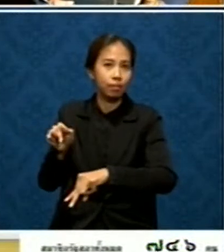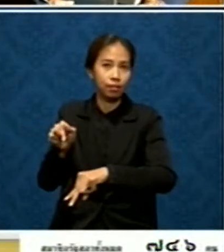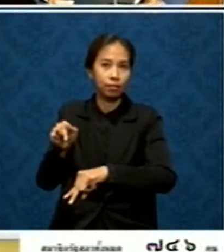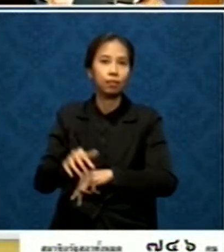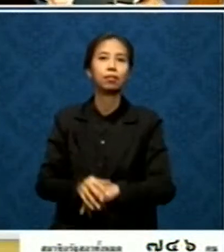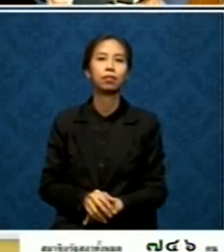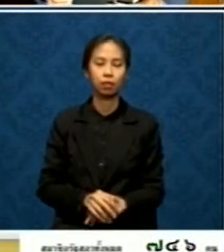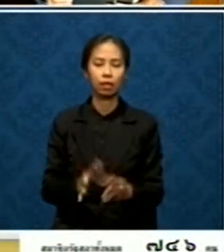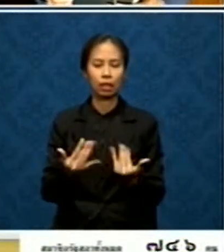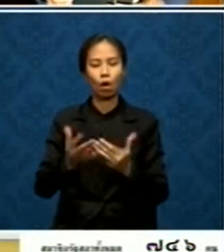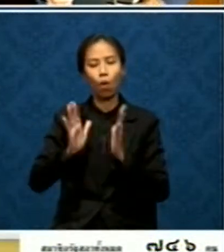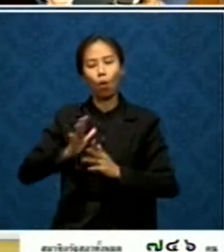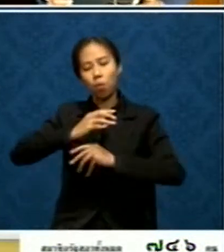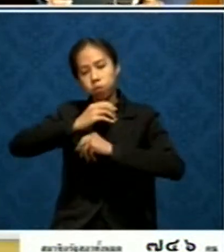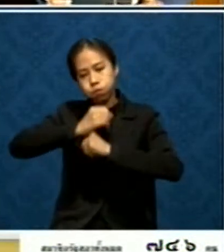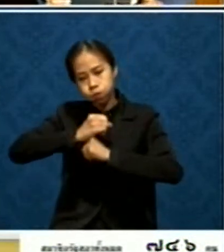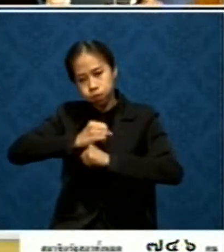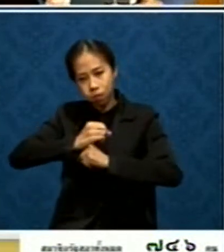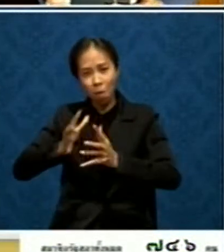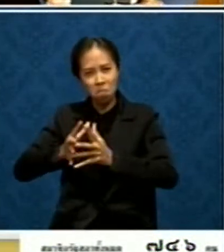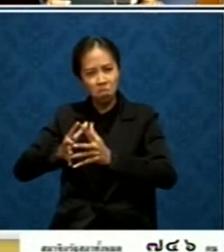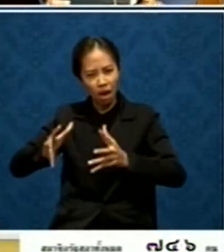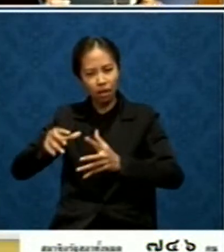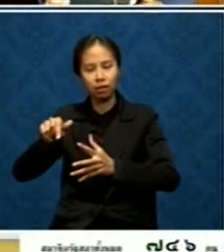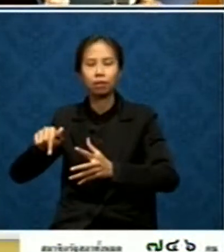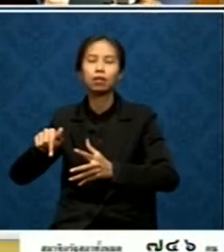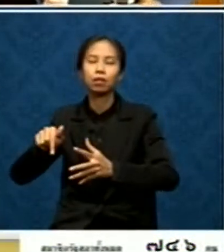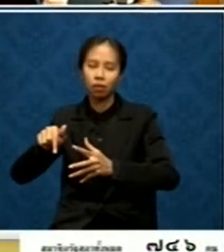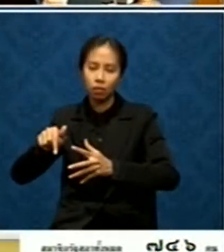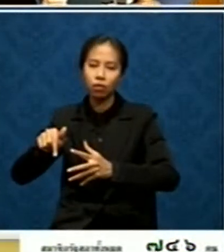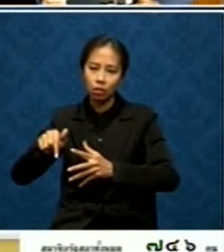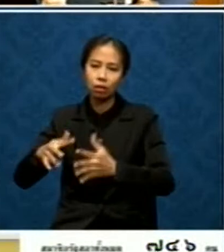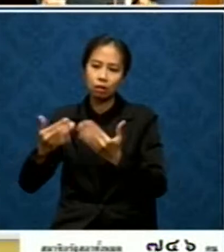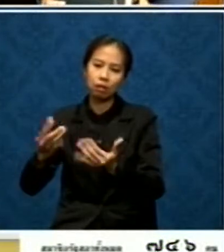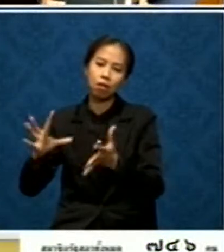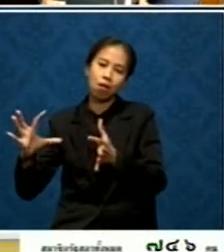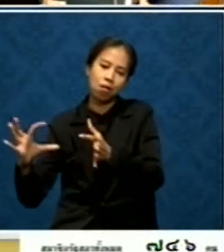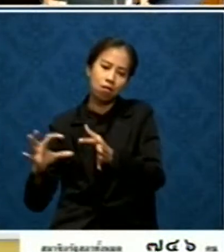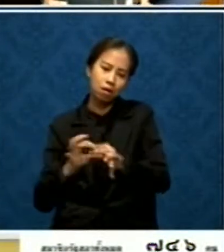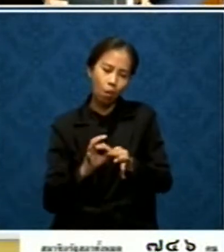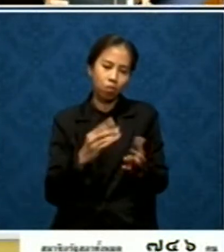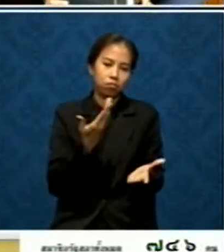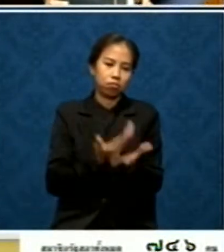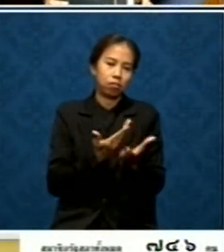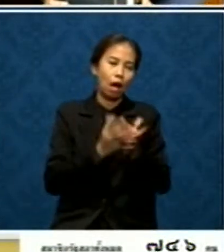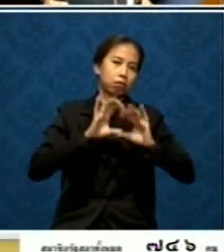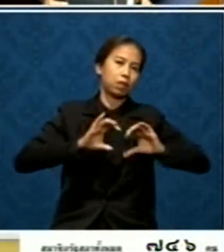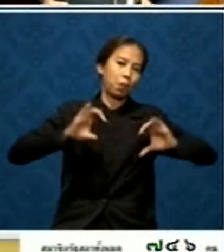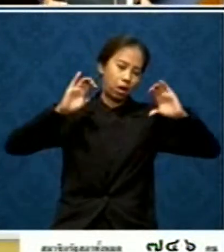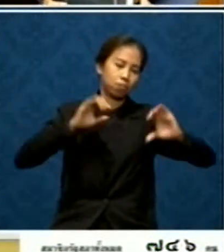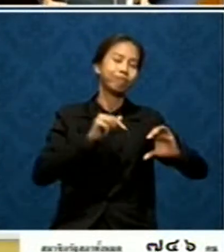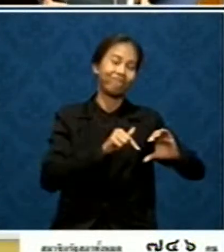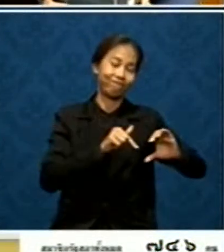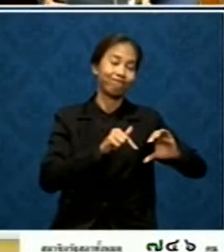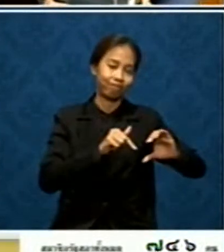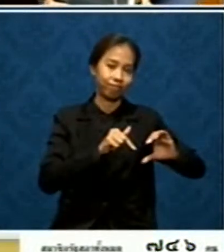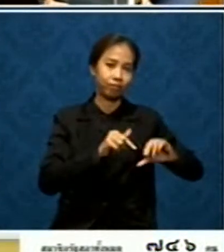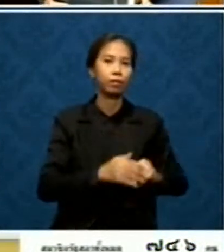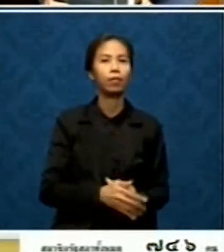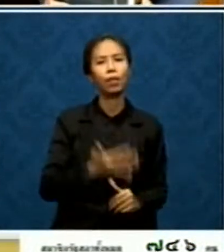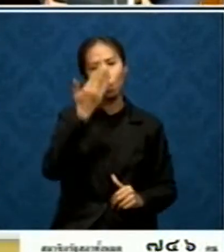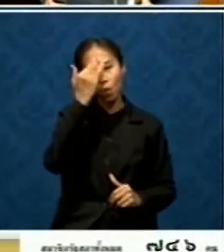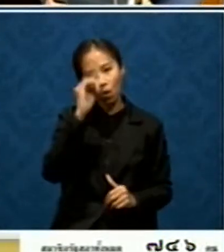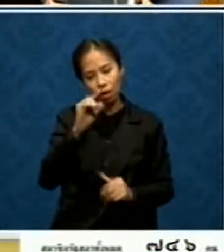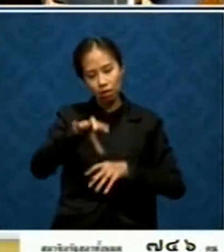สัดส่วนของผู้สูงวัยที่มากขึ้นเป็นการเพิ่มแรงกดดันต่อฐานะการคลังของรัฐบาลทั้งในเรื่องของส